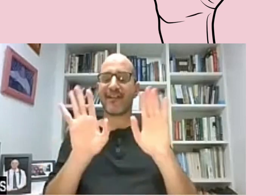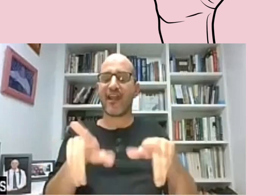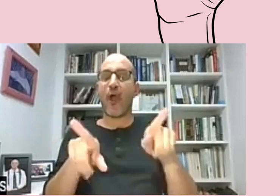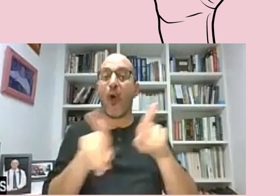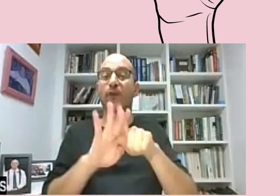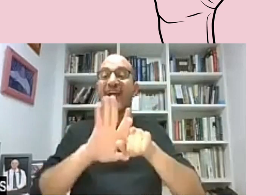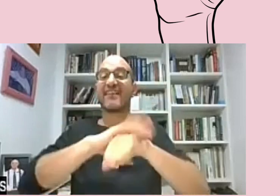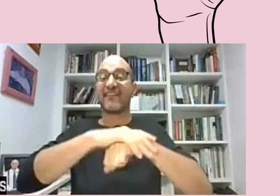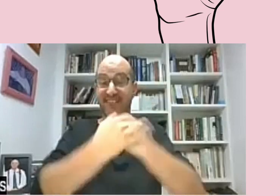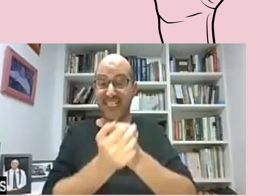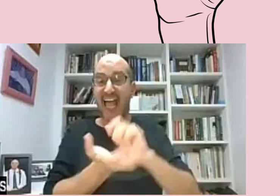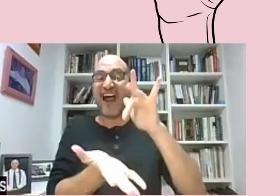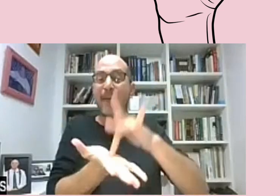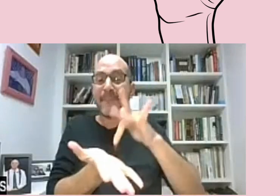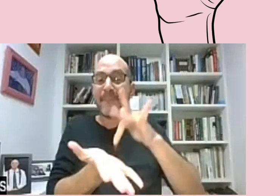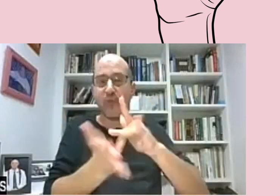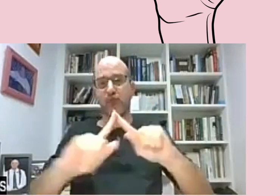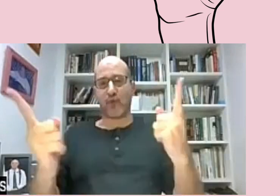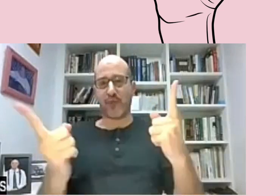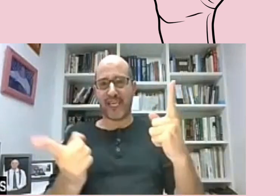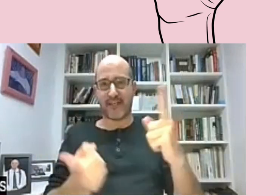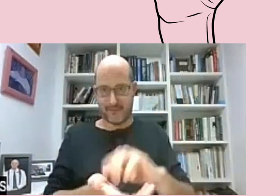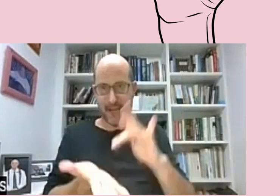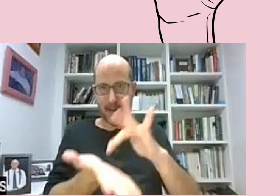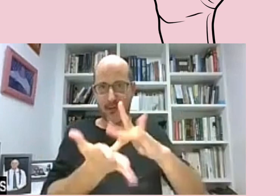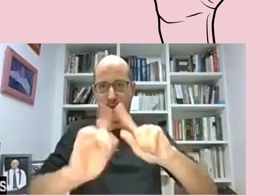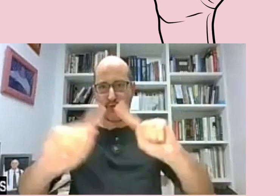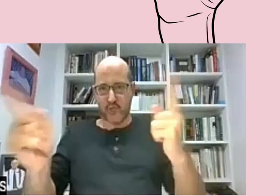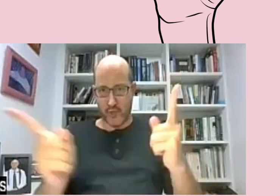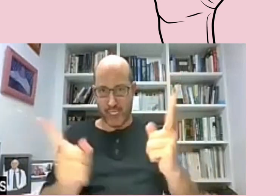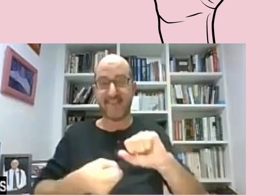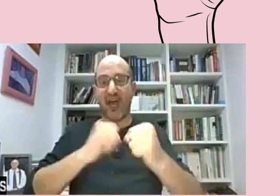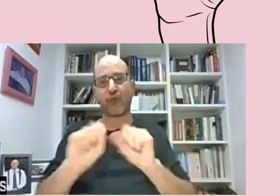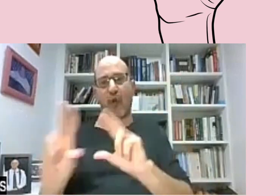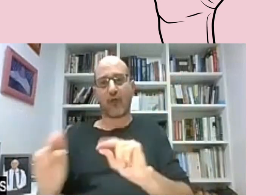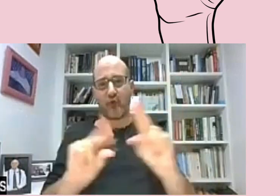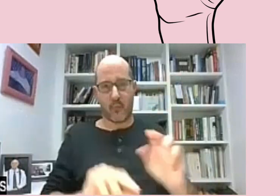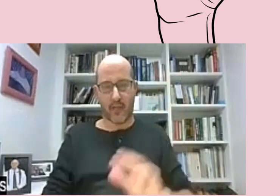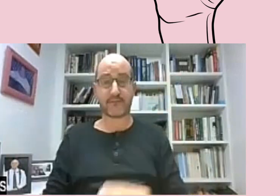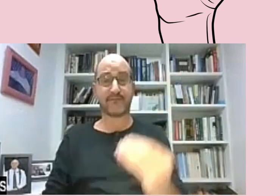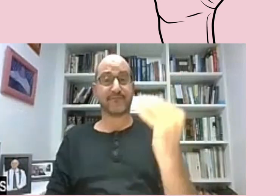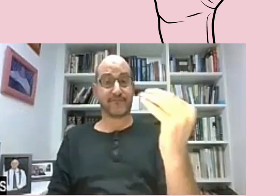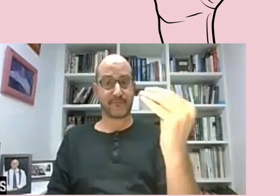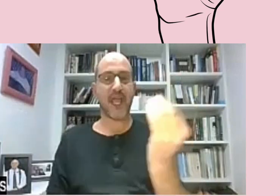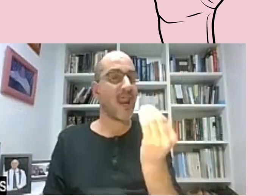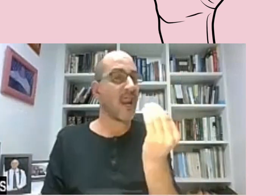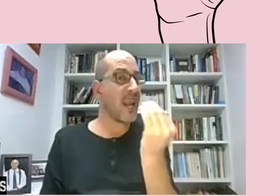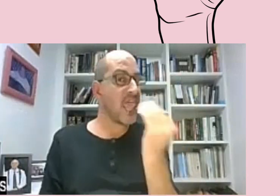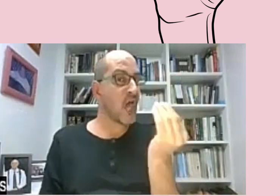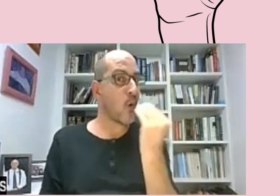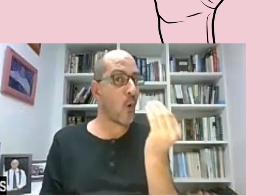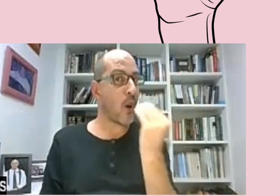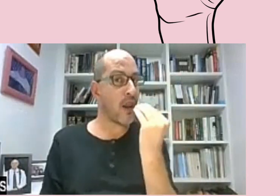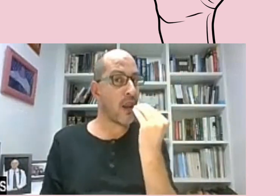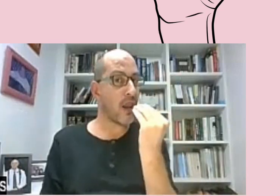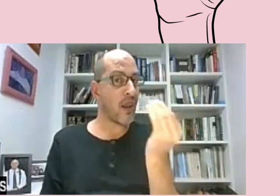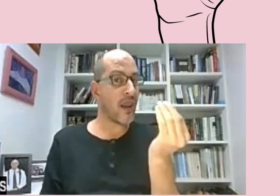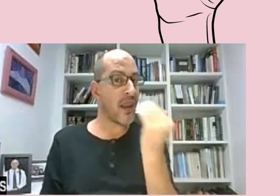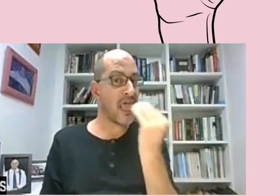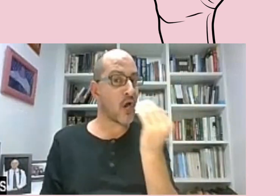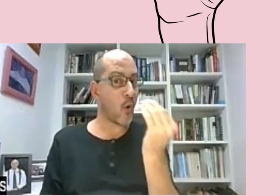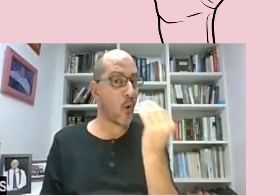רגע, סליחה. אותה תבנית, אבל המיקום הוא שונה. והתנועה דומה. למשל,